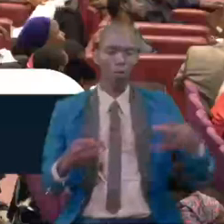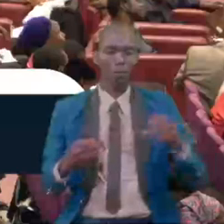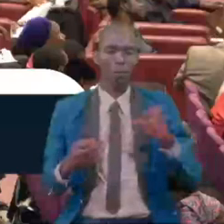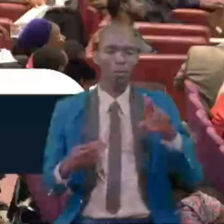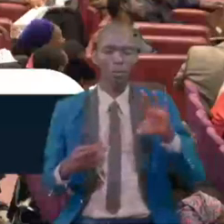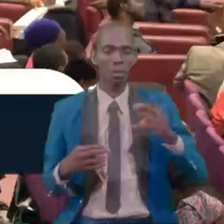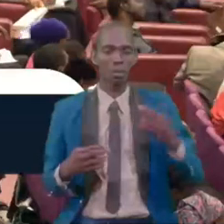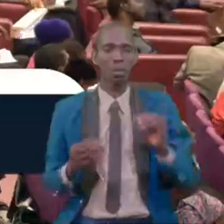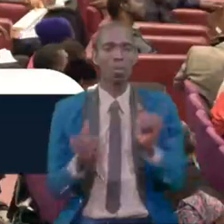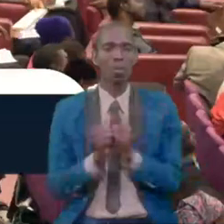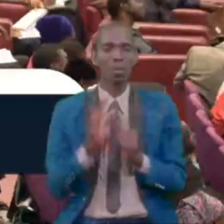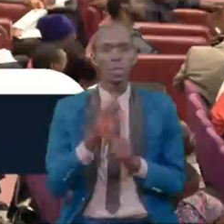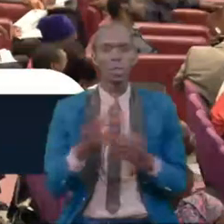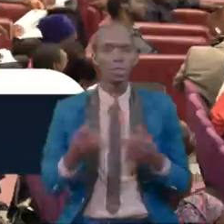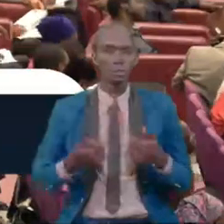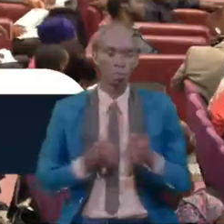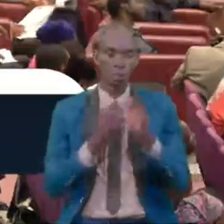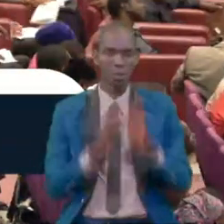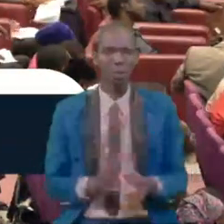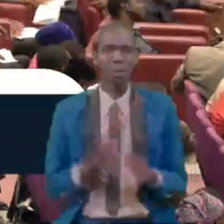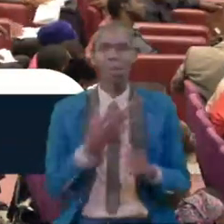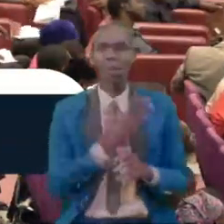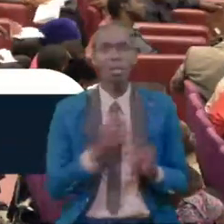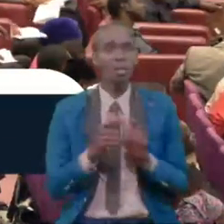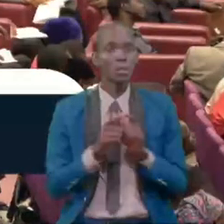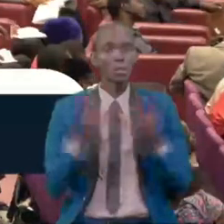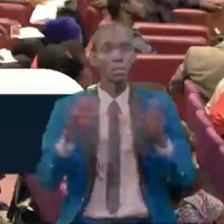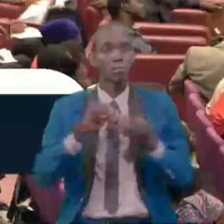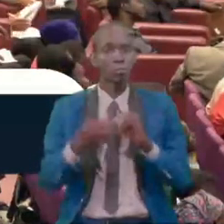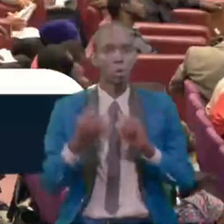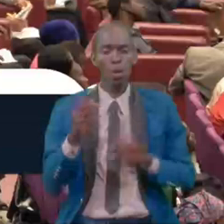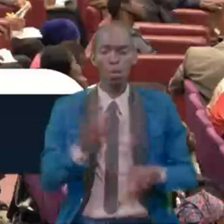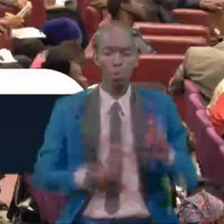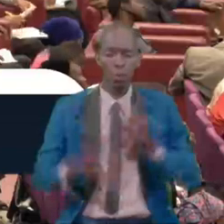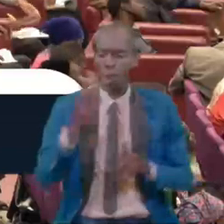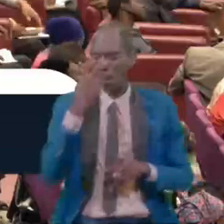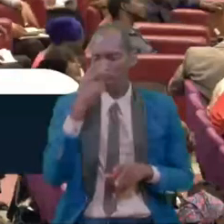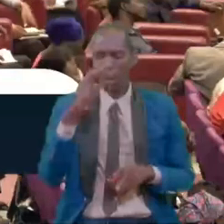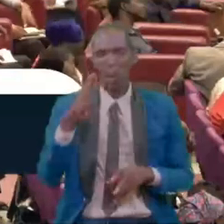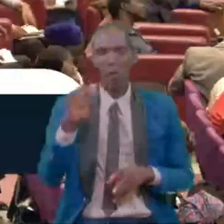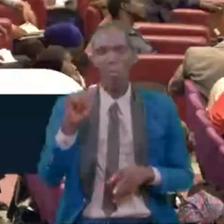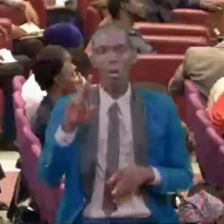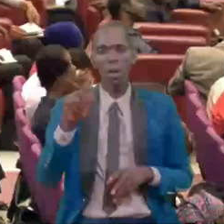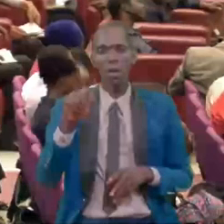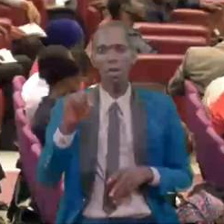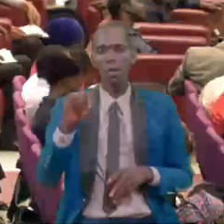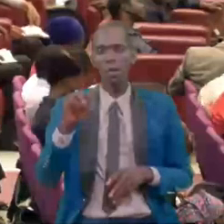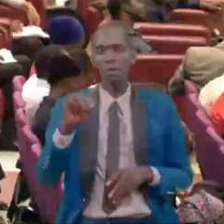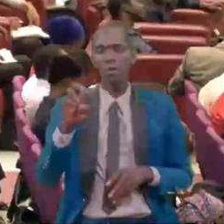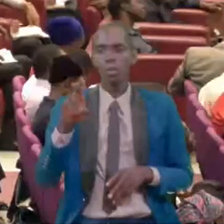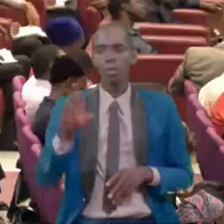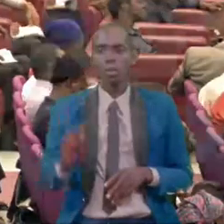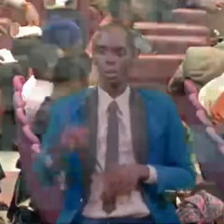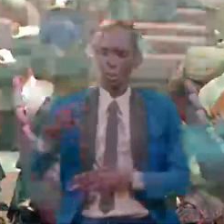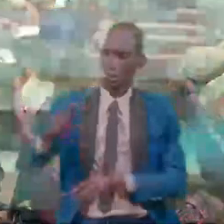et lorsque Jésus en sortit avec ses disciples et une assez grande foule, le fils de Timée,